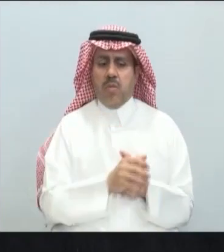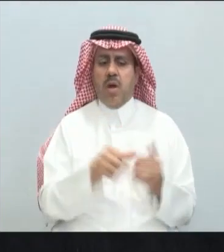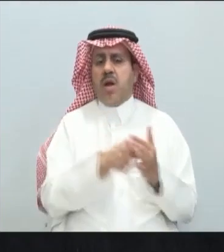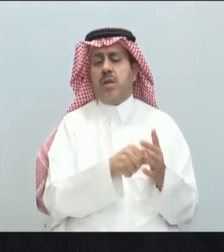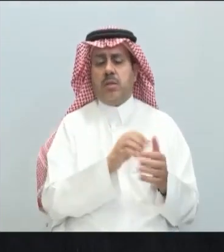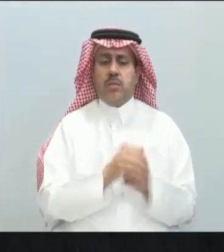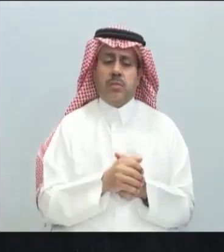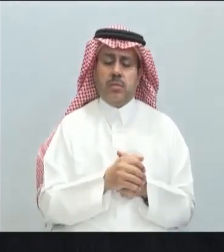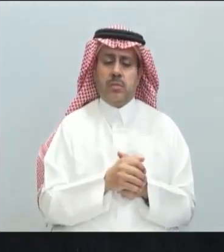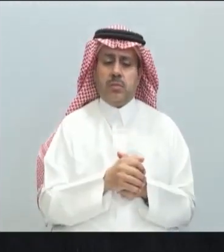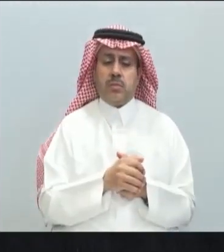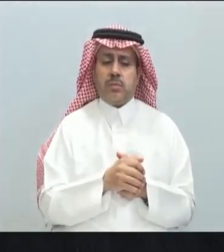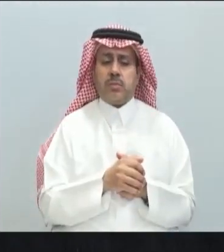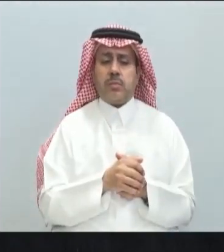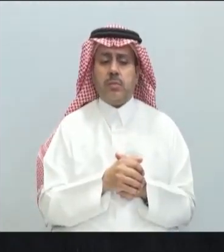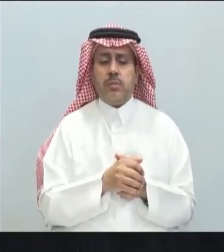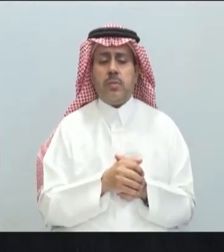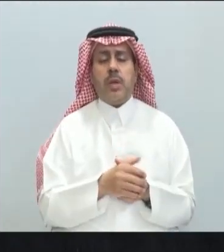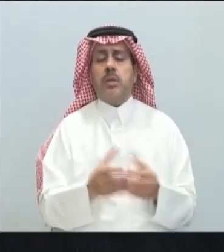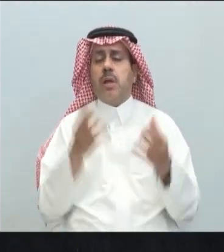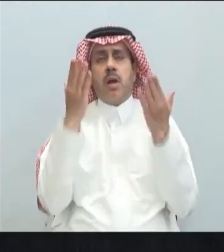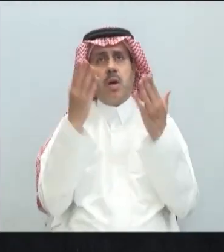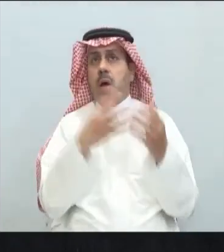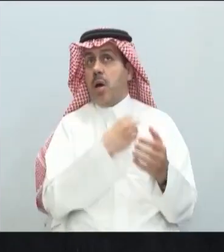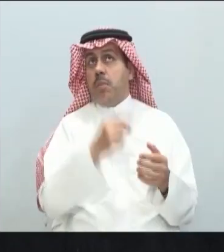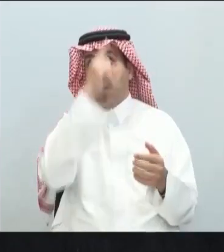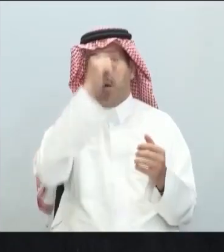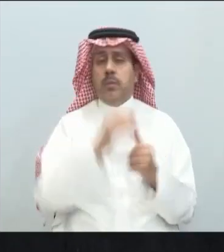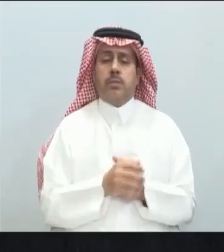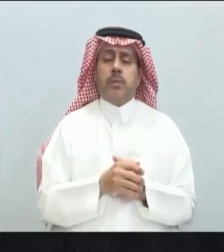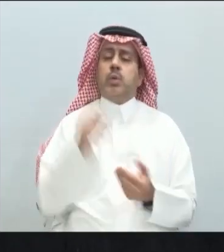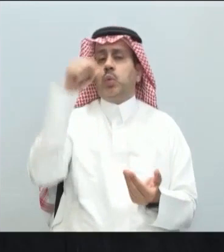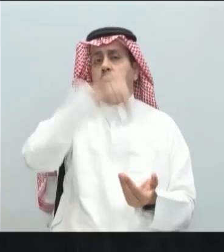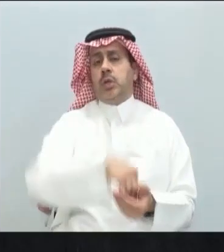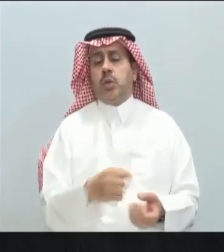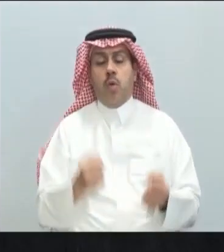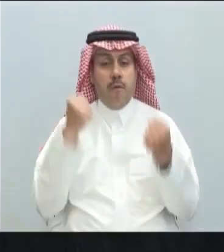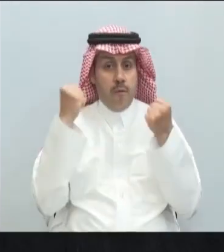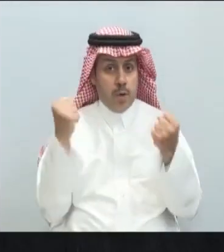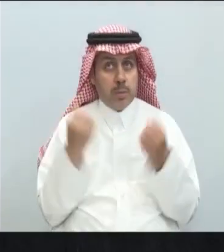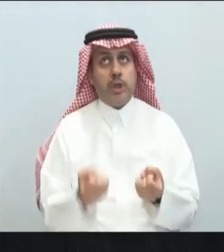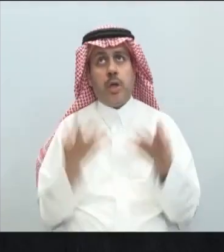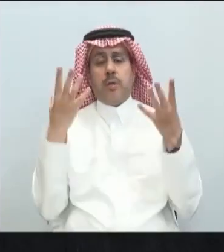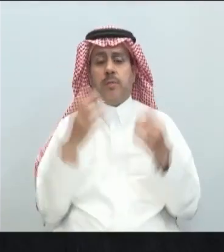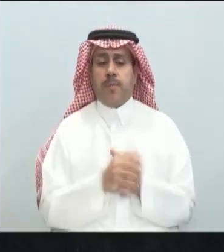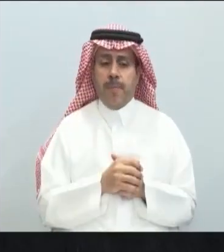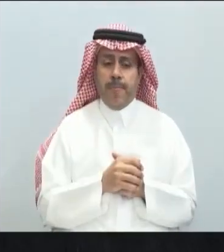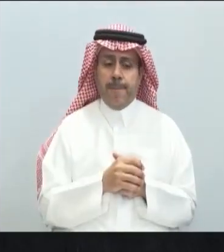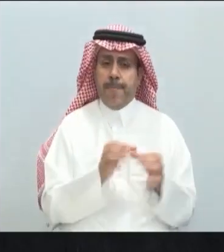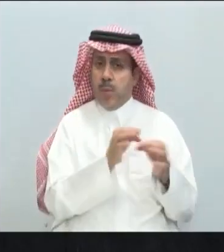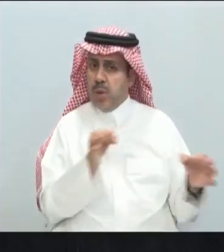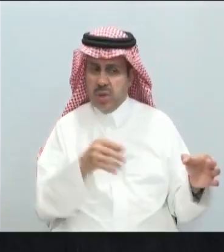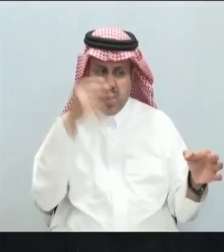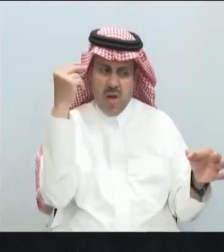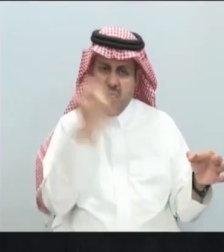ولندع المعاصي والسيئات حتى باذن الله تعالى نحضى بالفلاح وهو الفوز بالمطلوب والنجاه